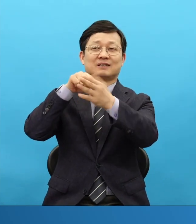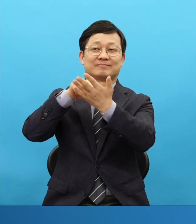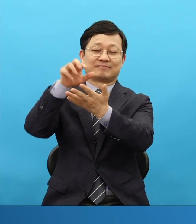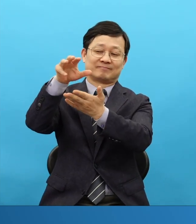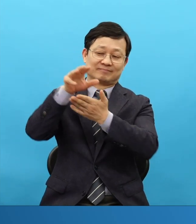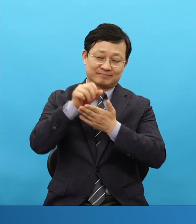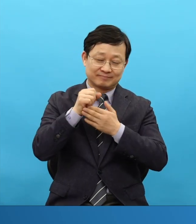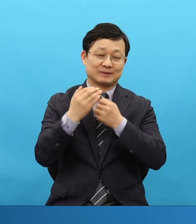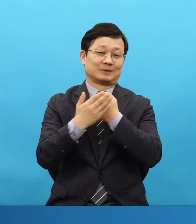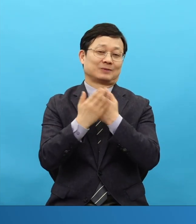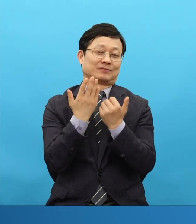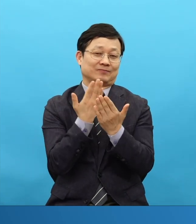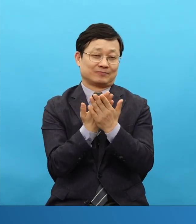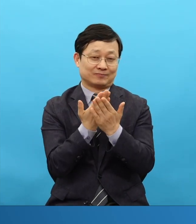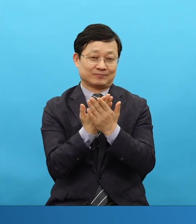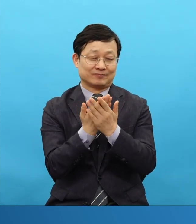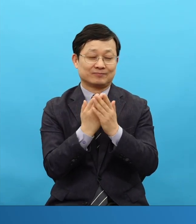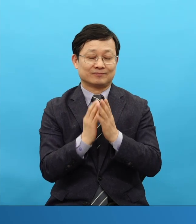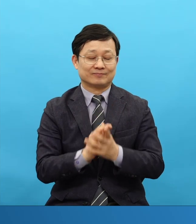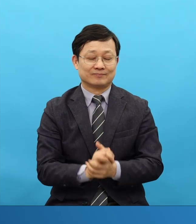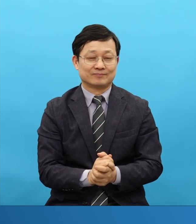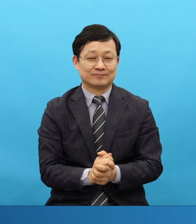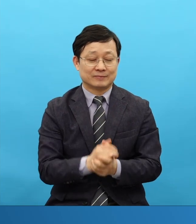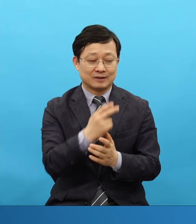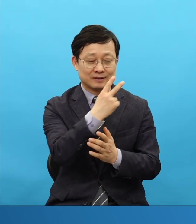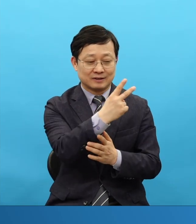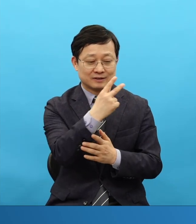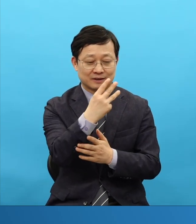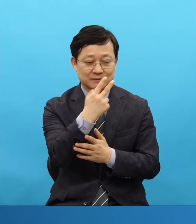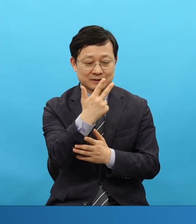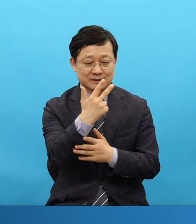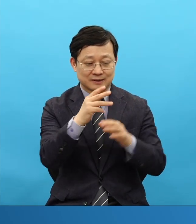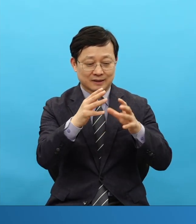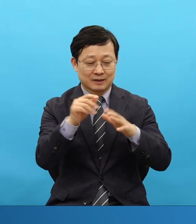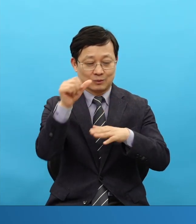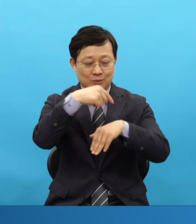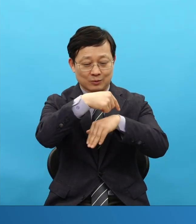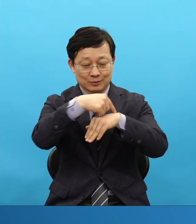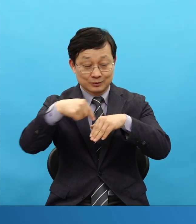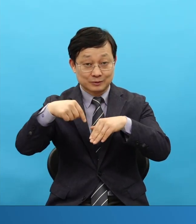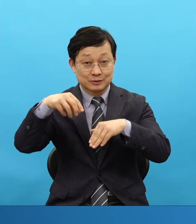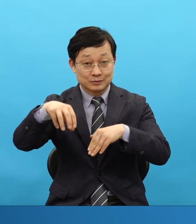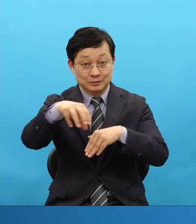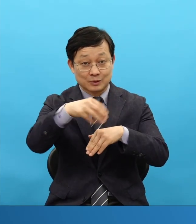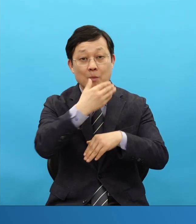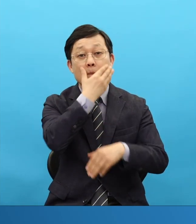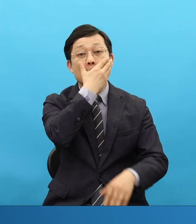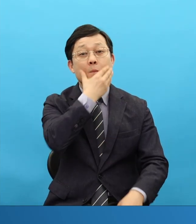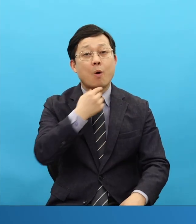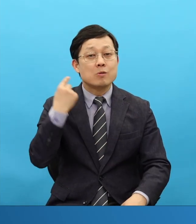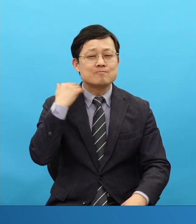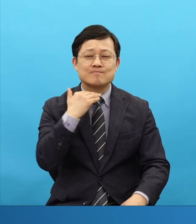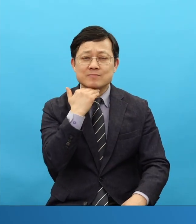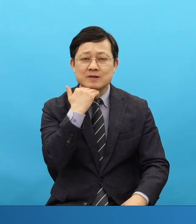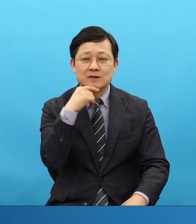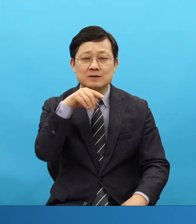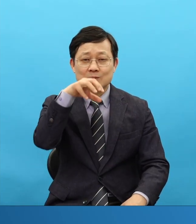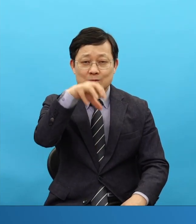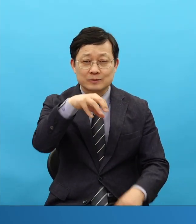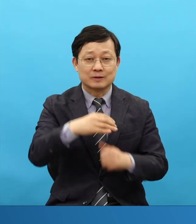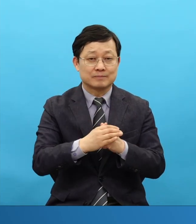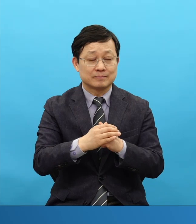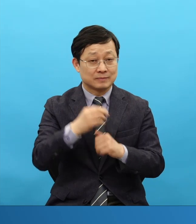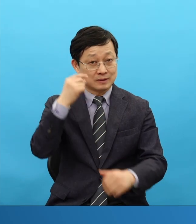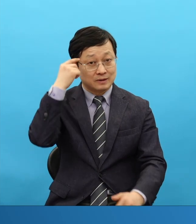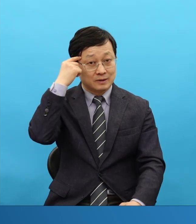you shed in order to save this world lost in darkness. 237 5천 종족이 복음을 기다리는 곳에